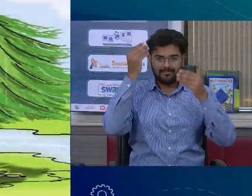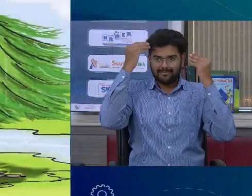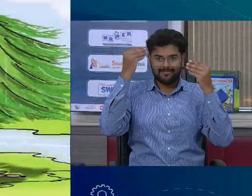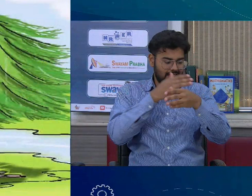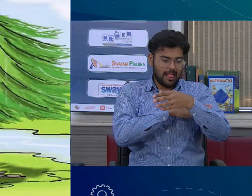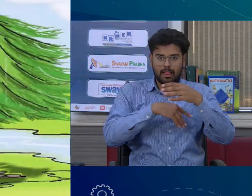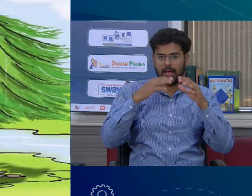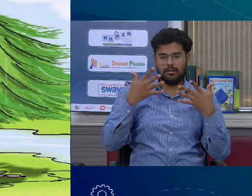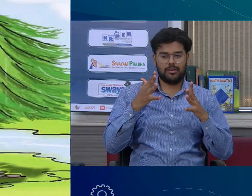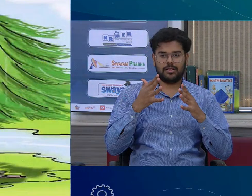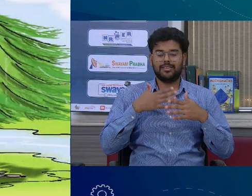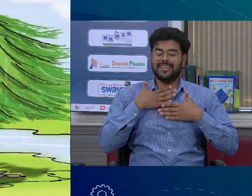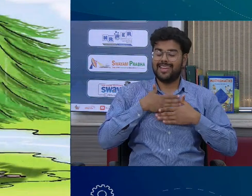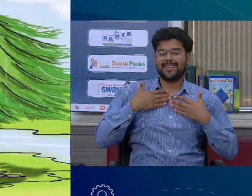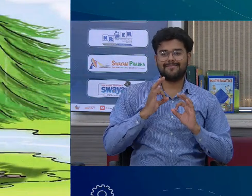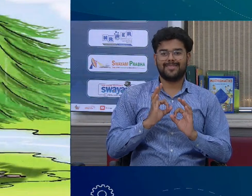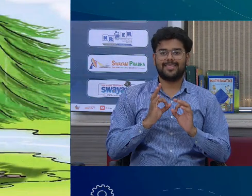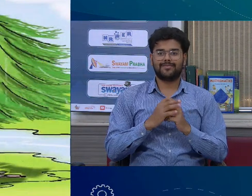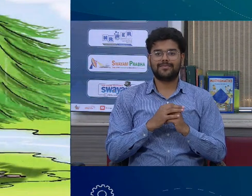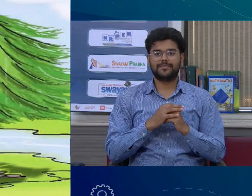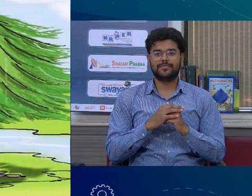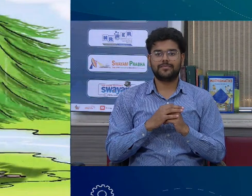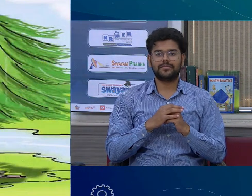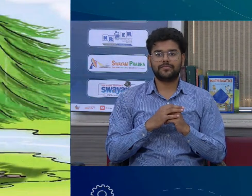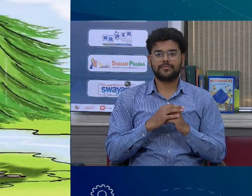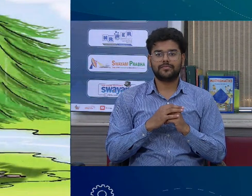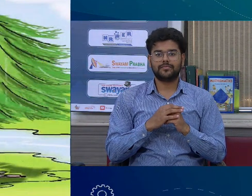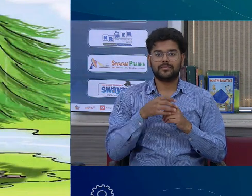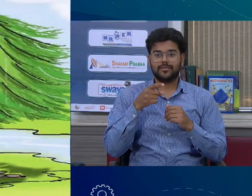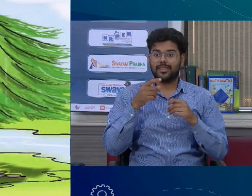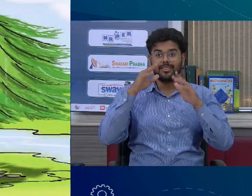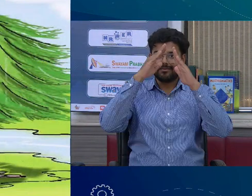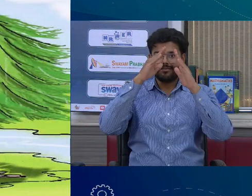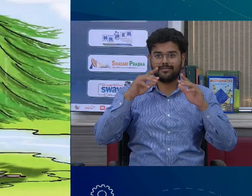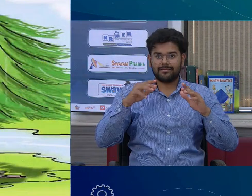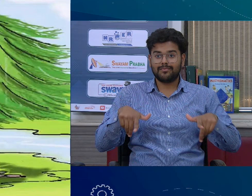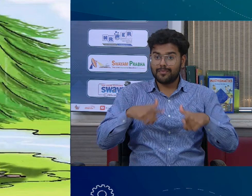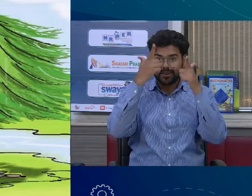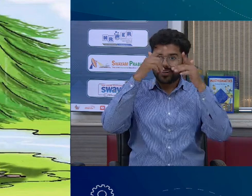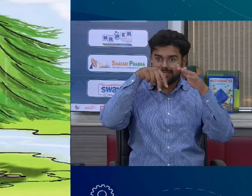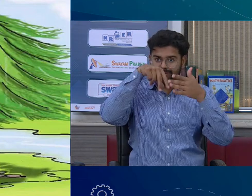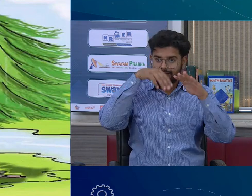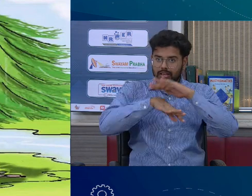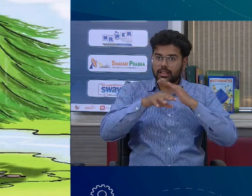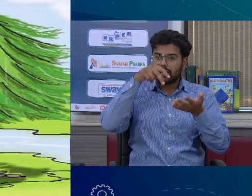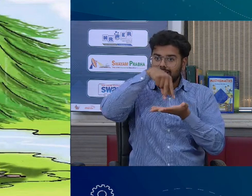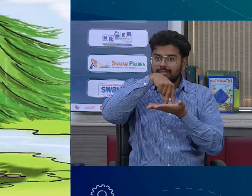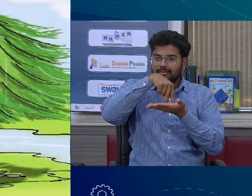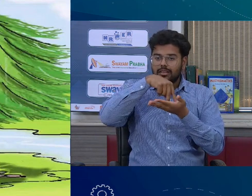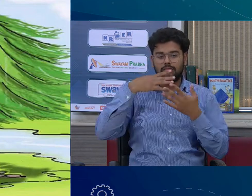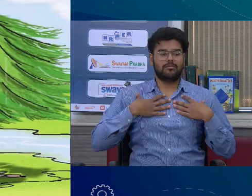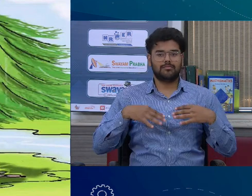वेट. शेट्टी खुश हो गया क्योंकि वो गीला नहीं हुआ. वो तो पेड़ के नीचे था तो कपड़े उसके गीले नहीं